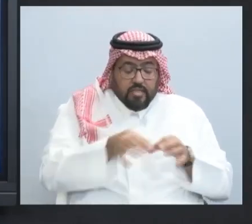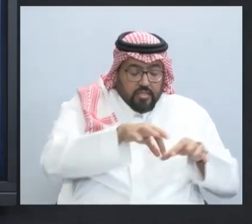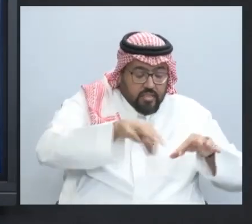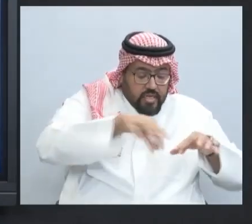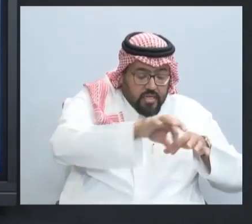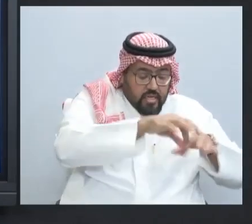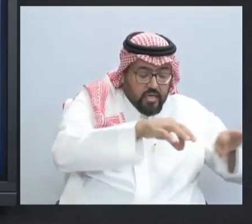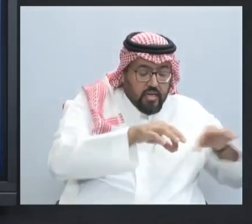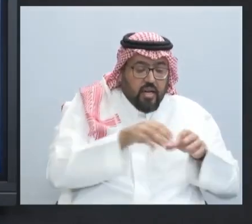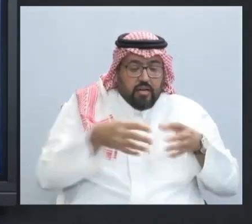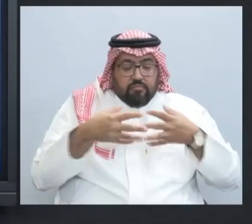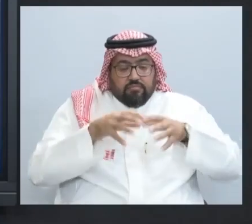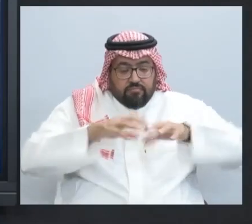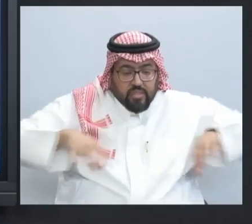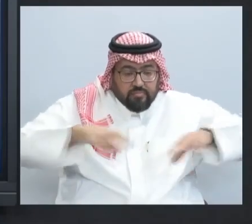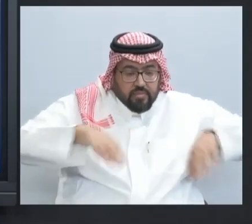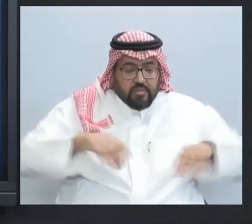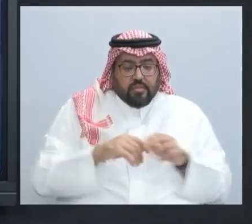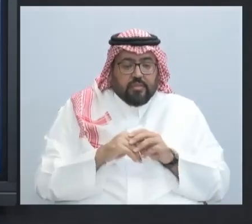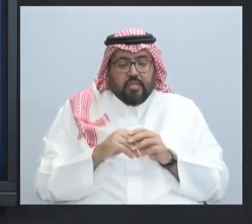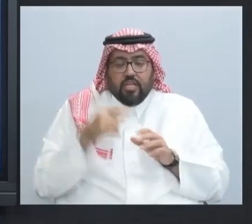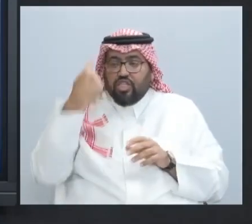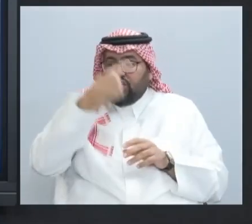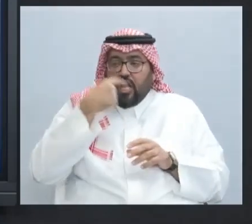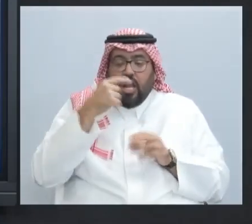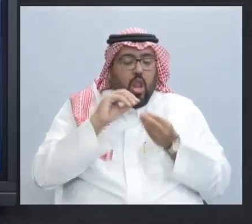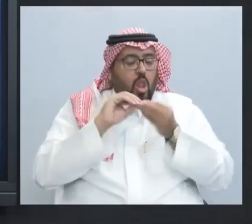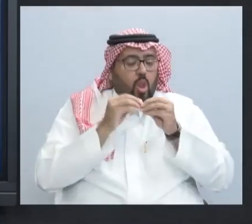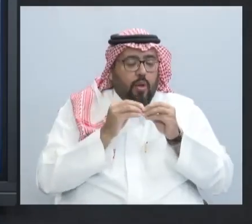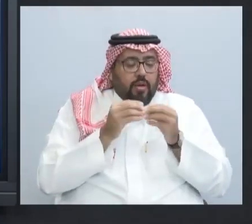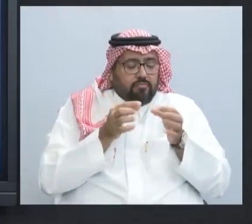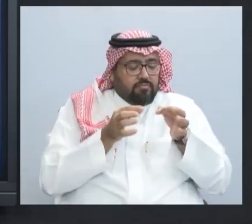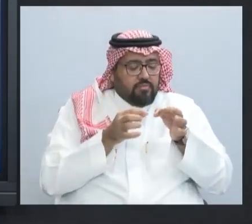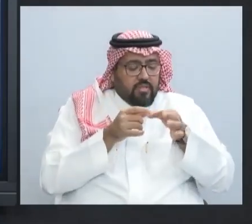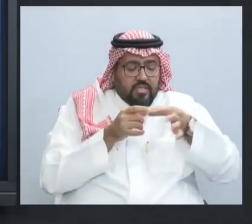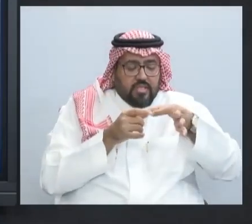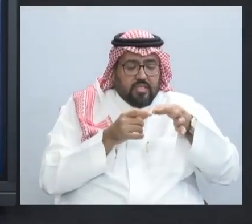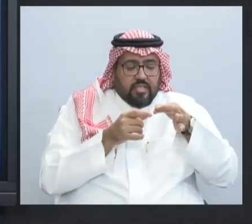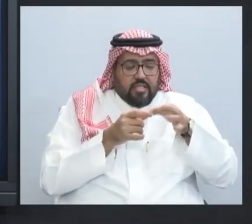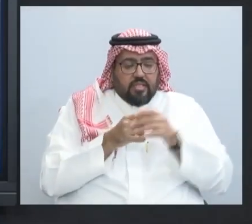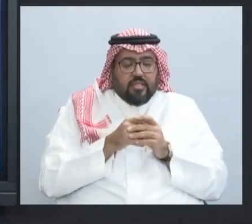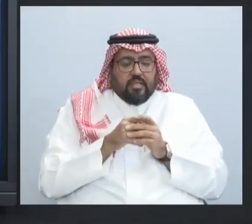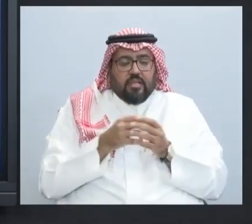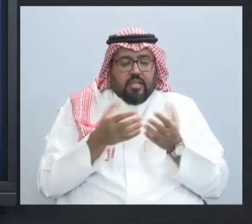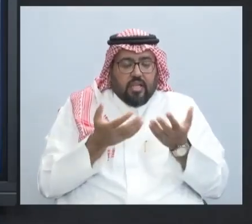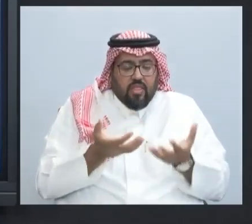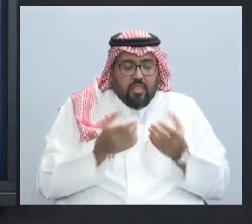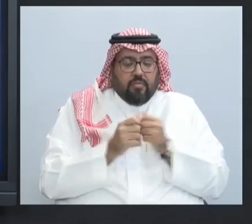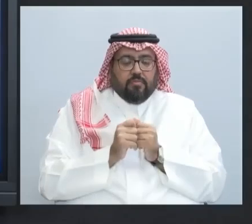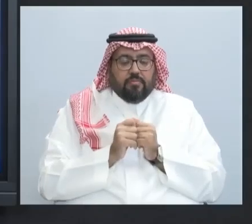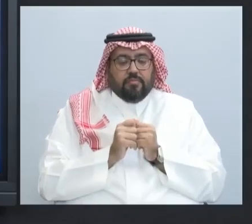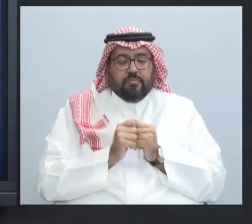ونفرق بينها ونفصلها عبر شكلها او لونها او حتى حجمها كثافتها